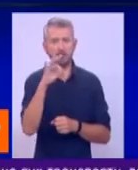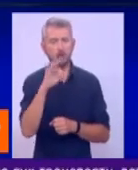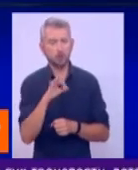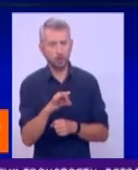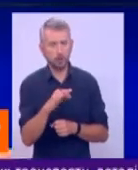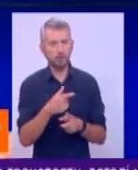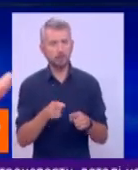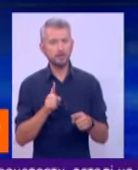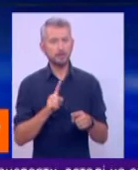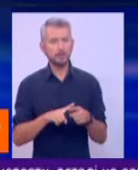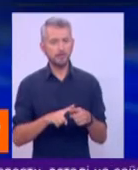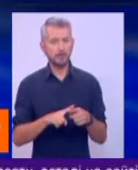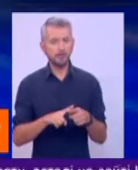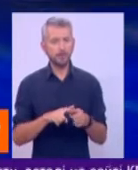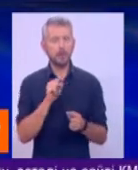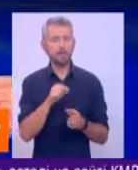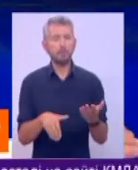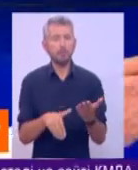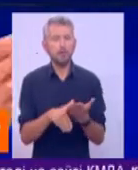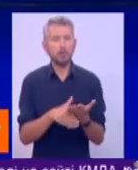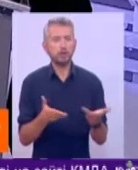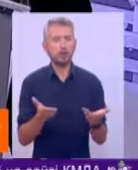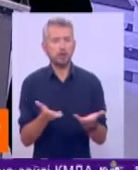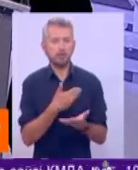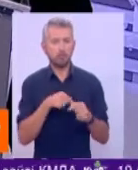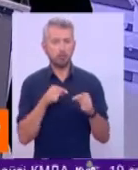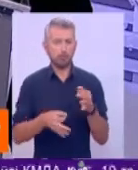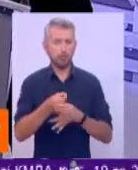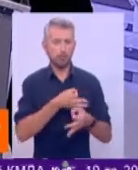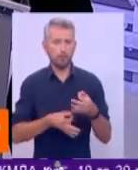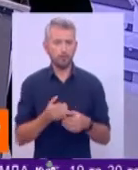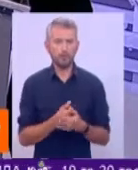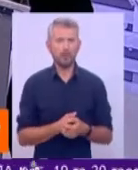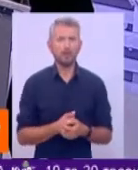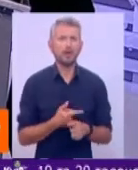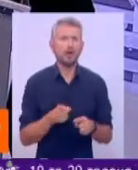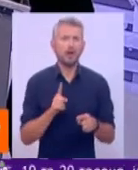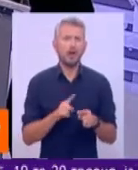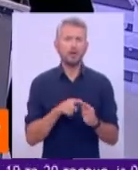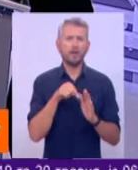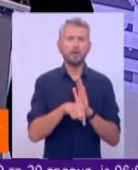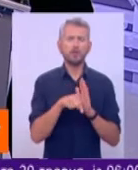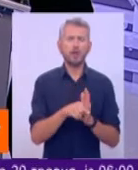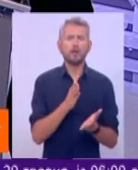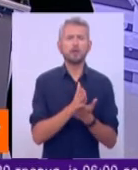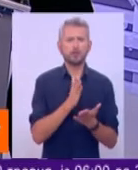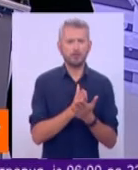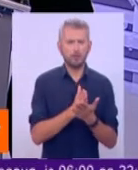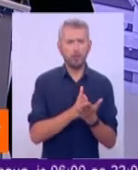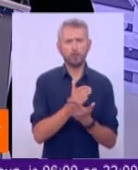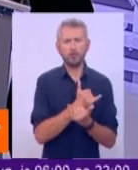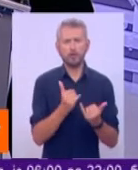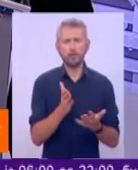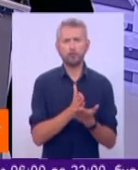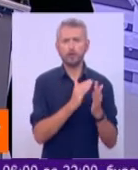35-50%. Це тими методами, які от ми тут обговорюємо. Це содержання существуючих домов.